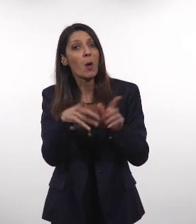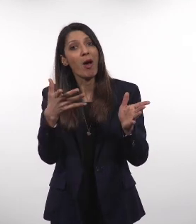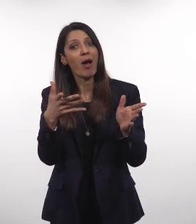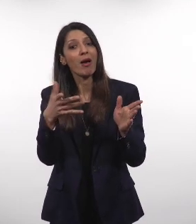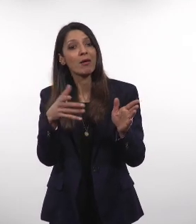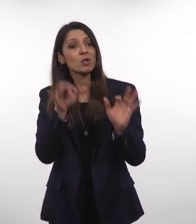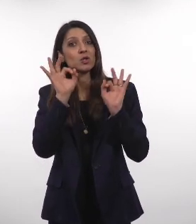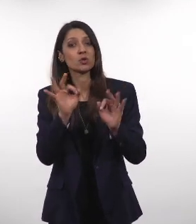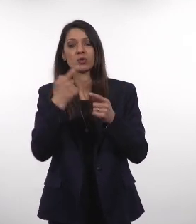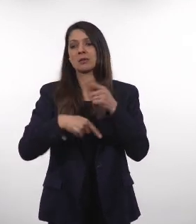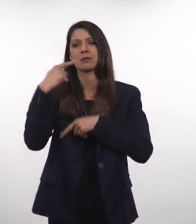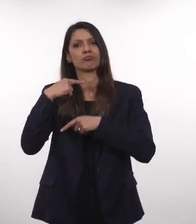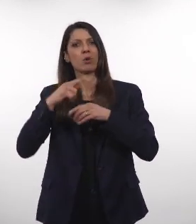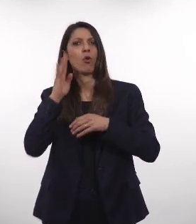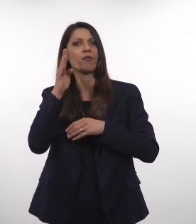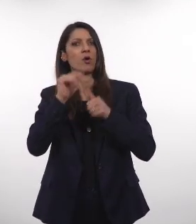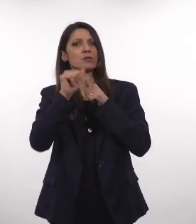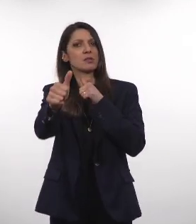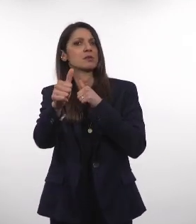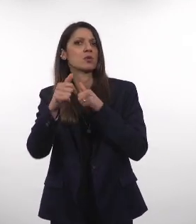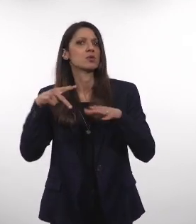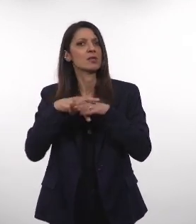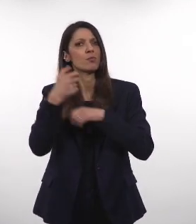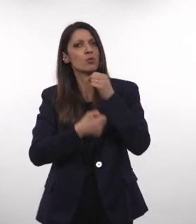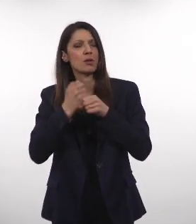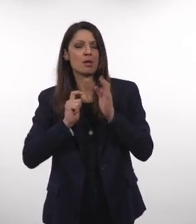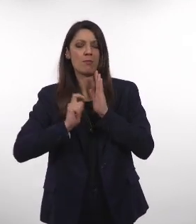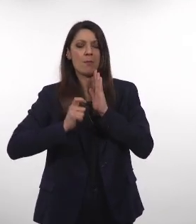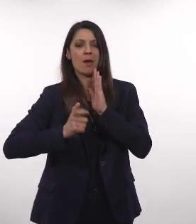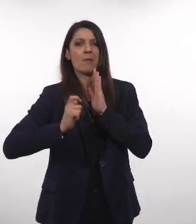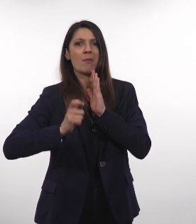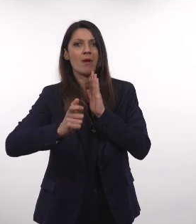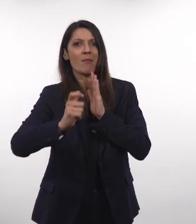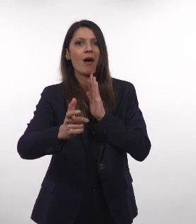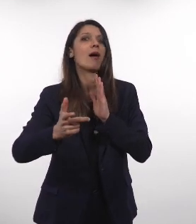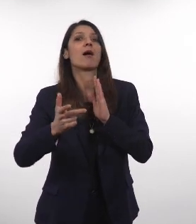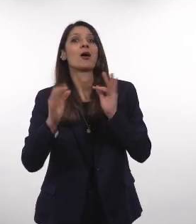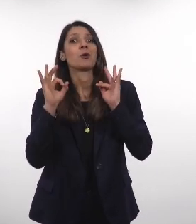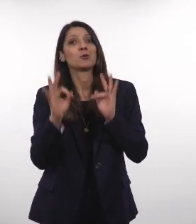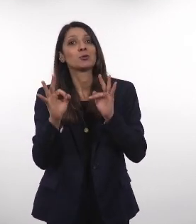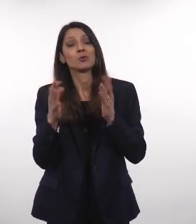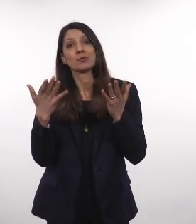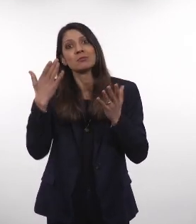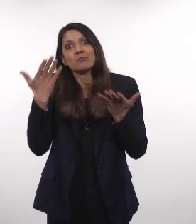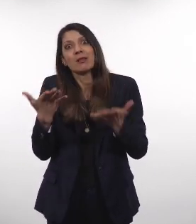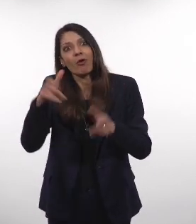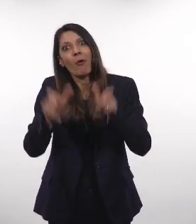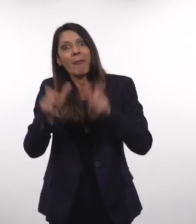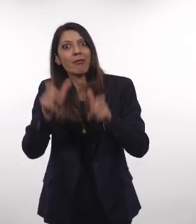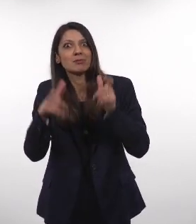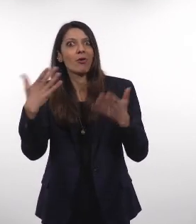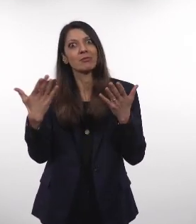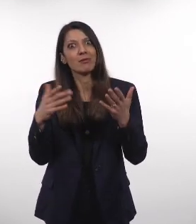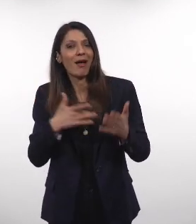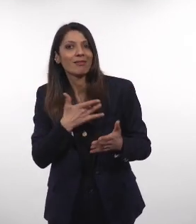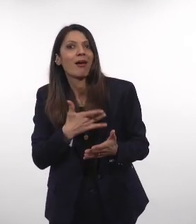cycle de webinaires en début d'année et donc maintenant il y a une sorte de réflexe Coactis Santé pour les webinaires que nous vous proposons et qui